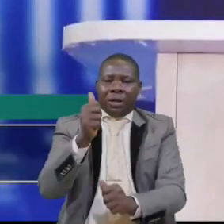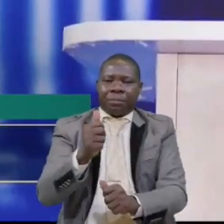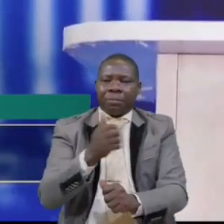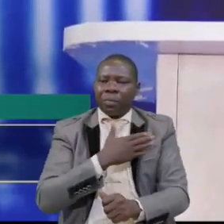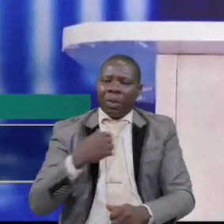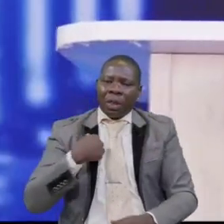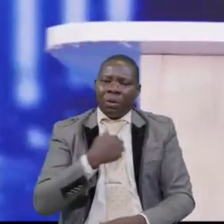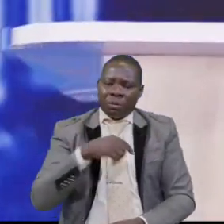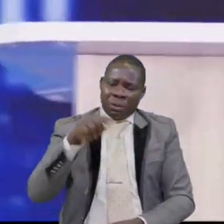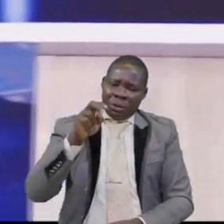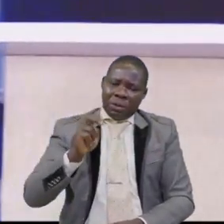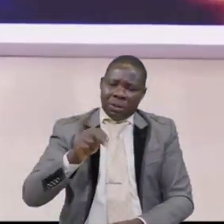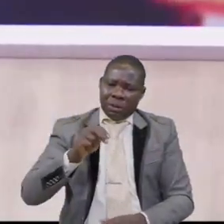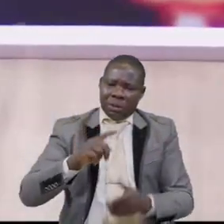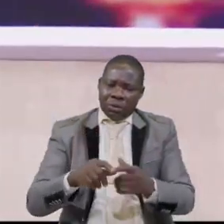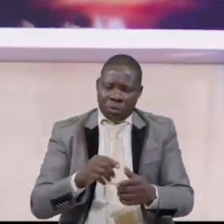devons